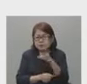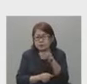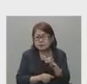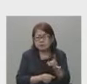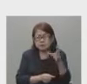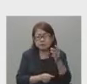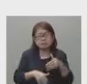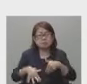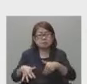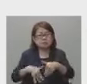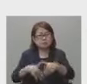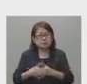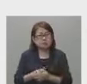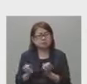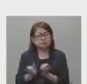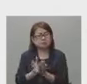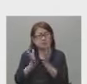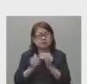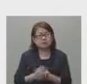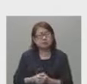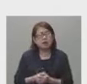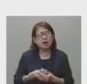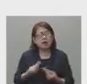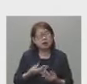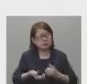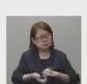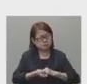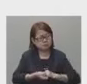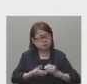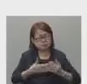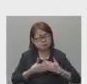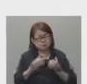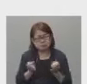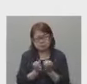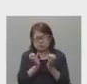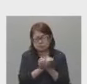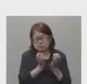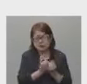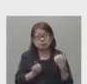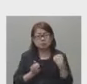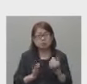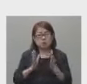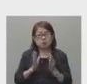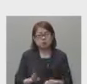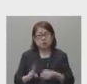ปลุกปั่นแบ่งแยกประชาชนทำลายความรู้รักสามัคคีของคนในชาติมากกว่า 1,000 คน